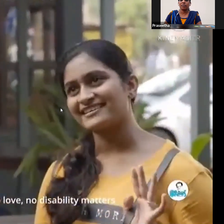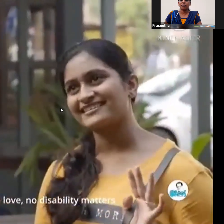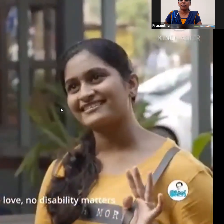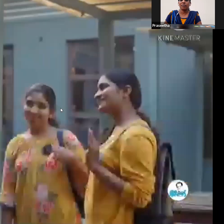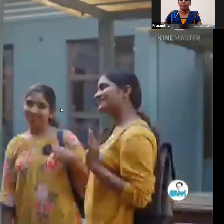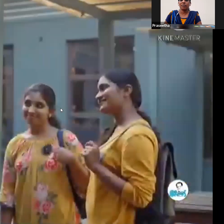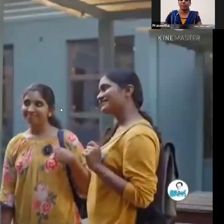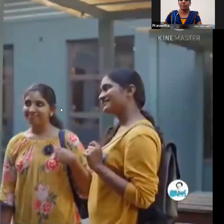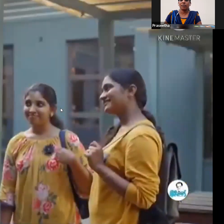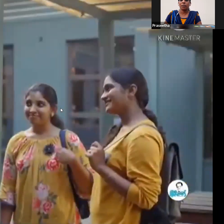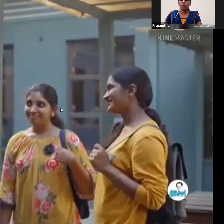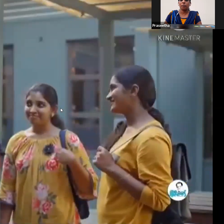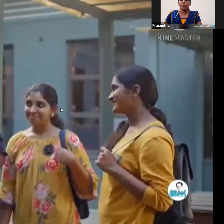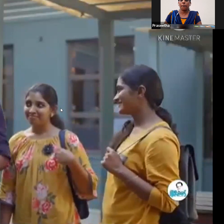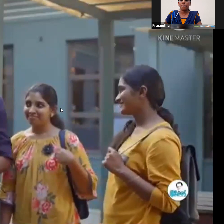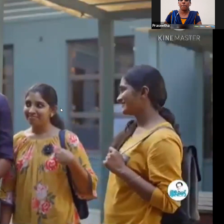സാർ.